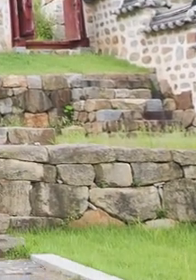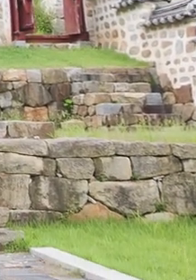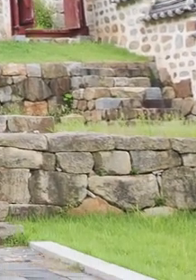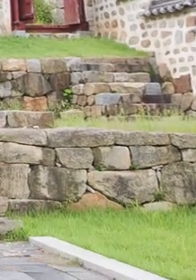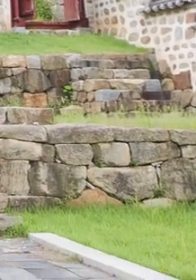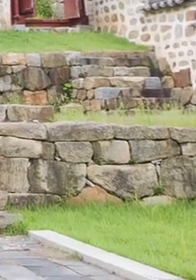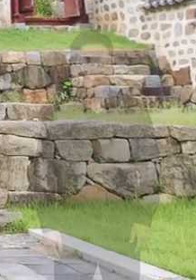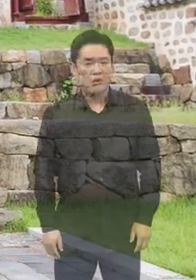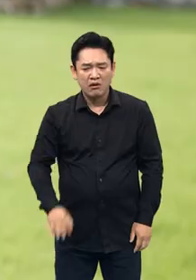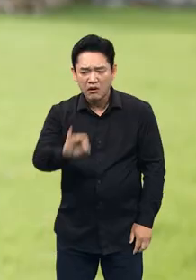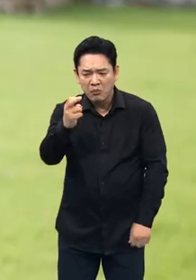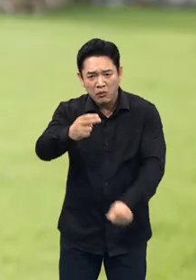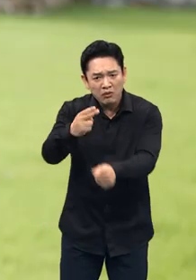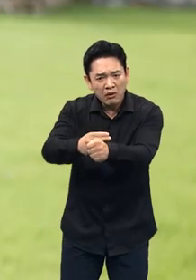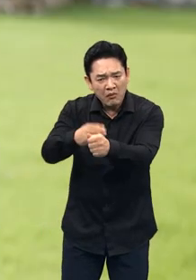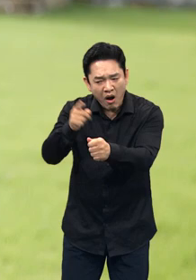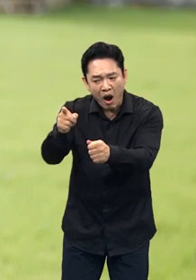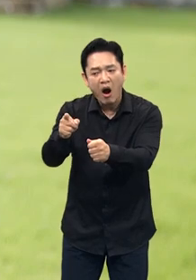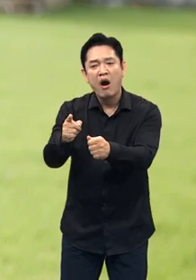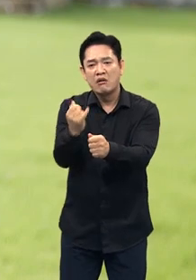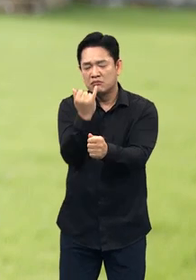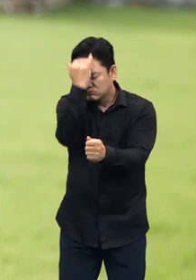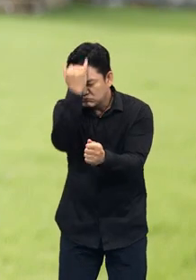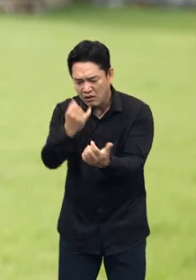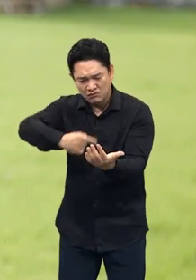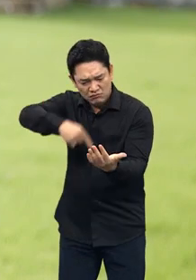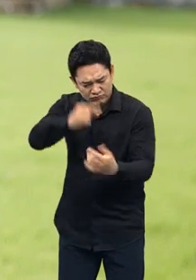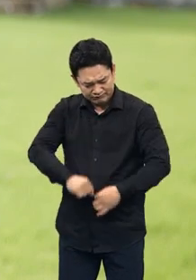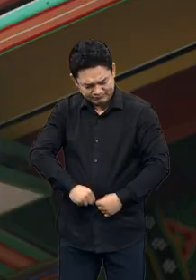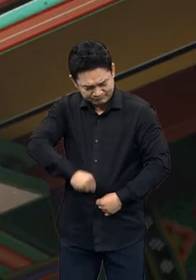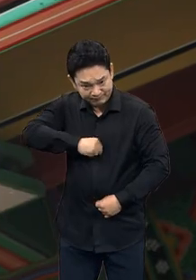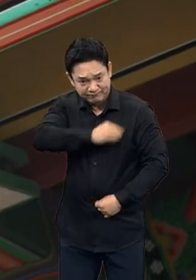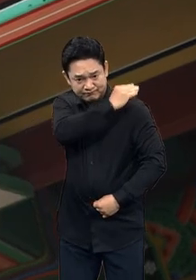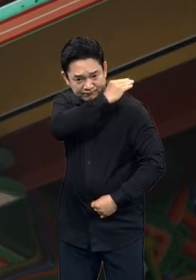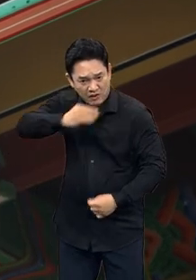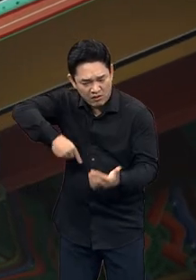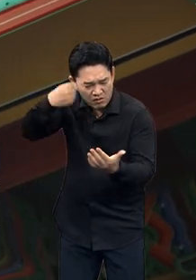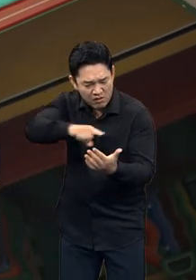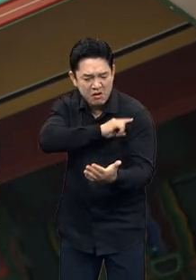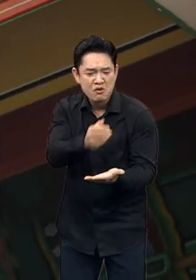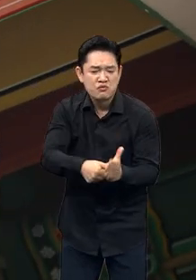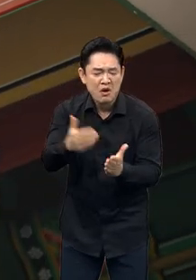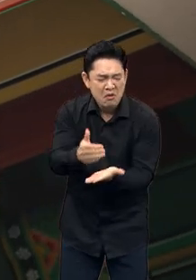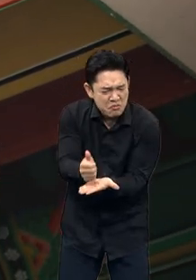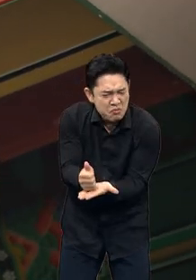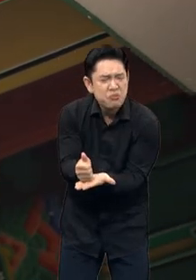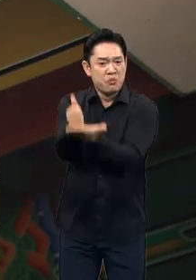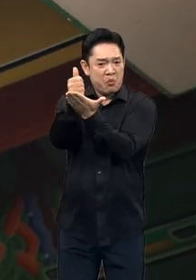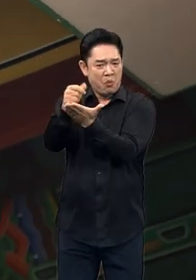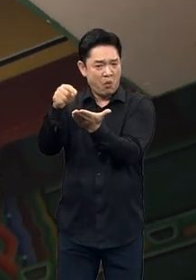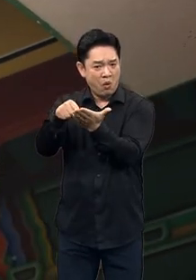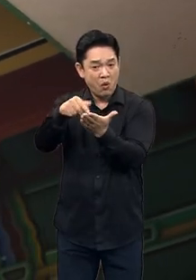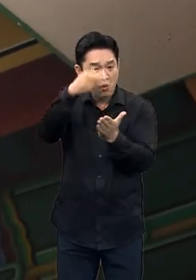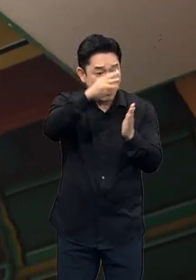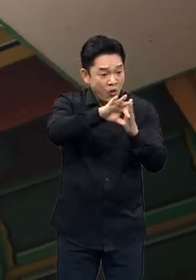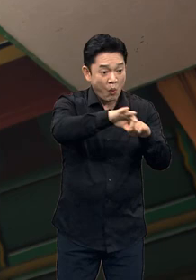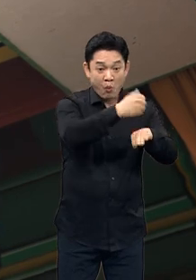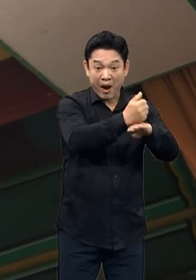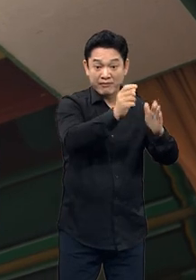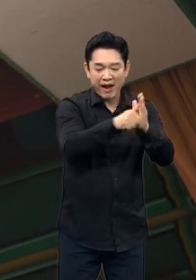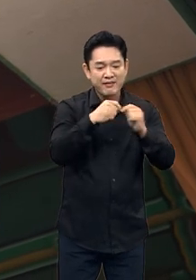한재 이묵선생은 도덕과 절의로 이름이 드높았던 학자입니다. 조선 선조 때 사학의